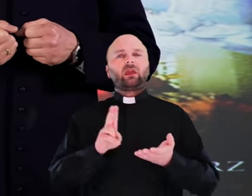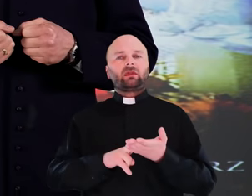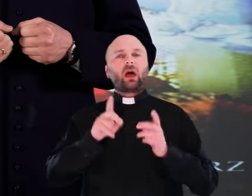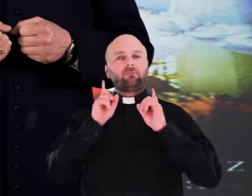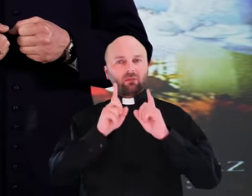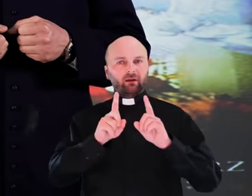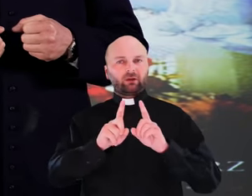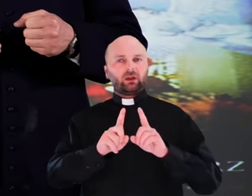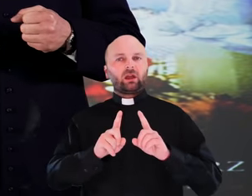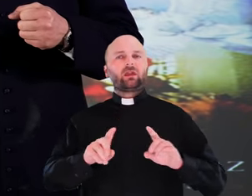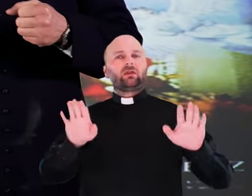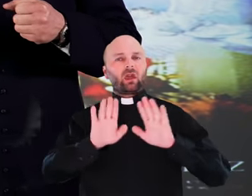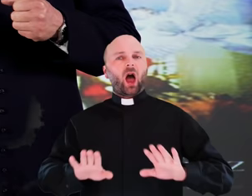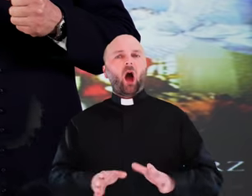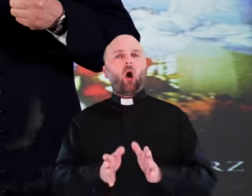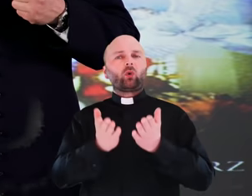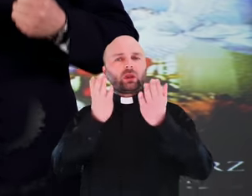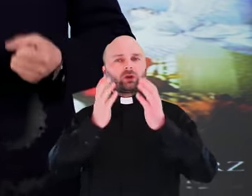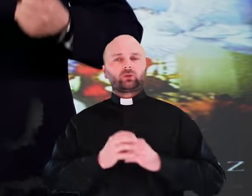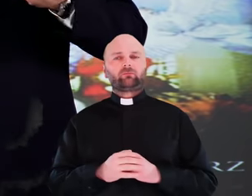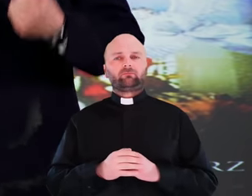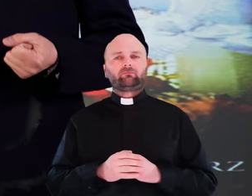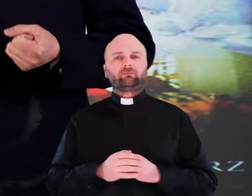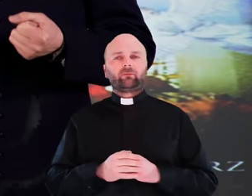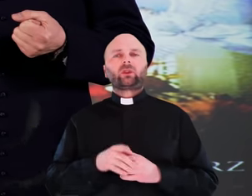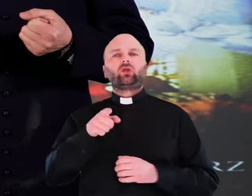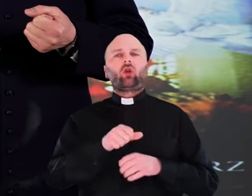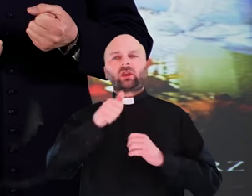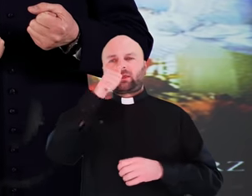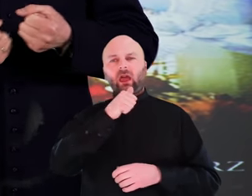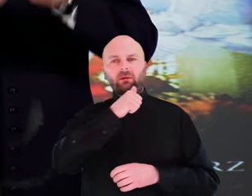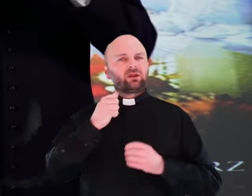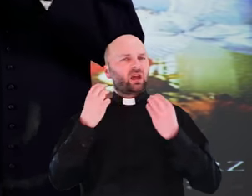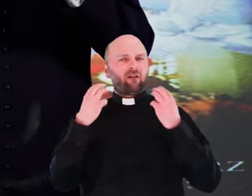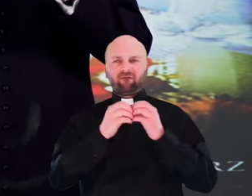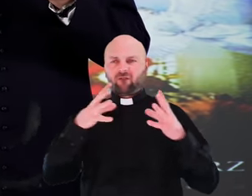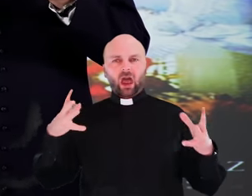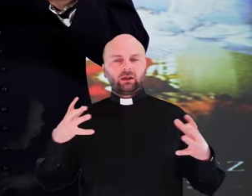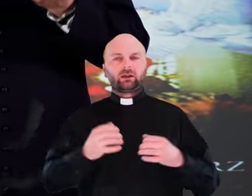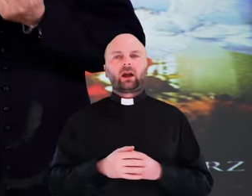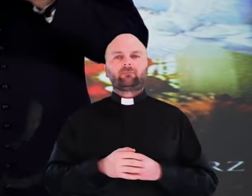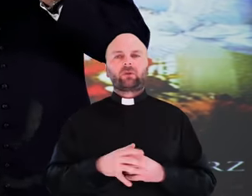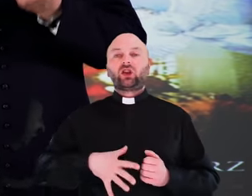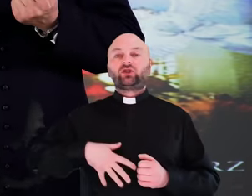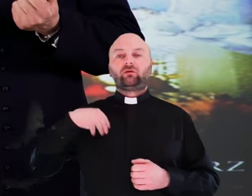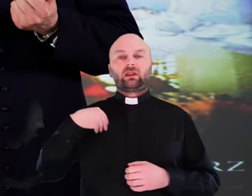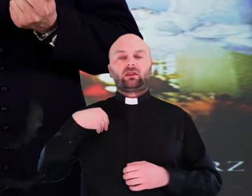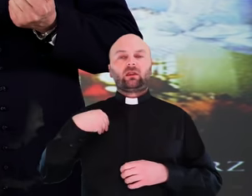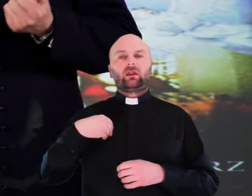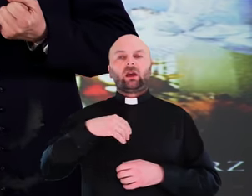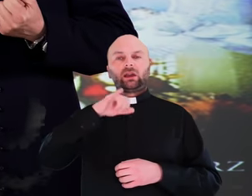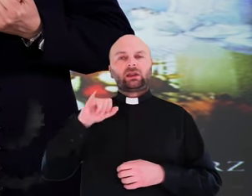naprawdę. Jest to tak wielka tajemnica, że święty już dziś wielki